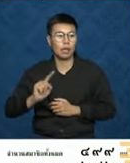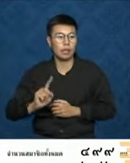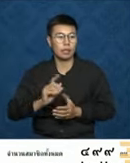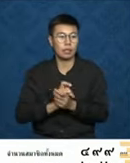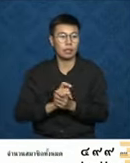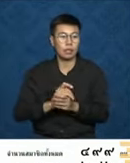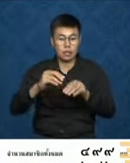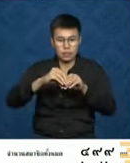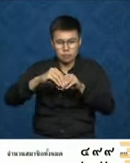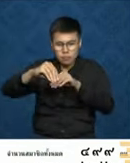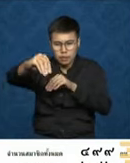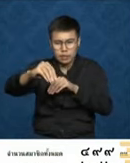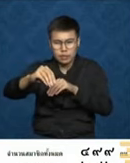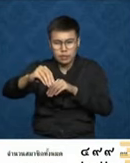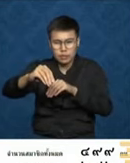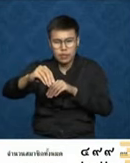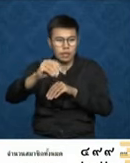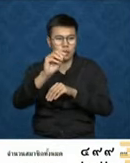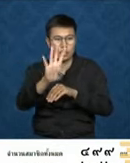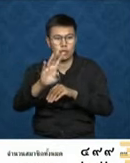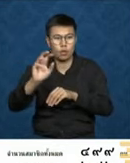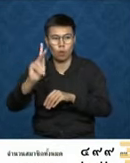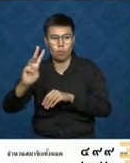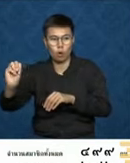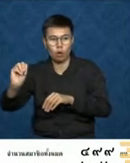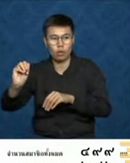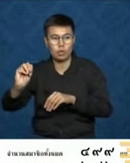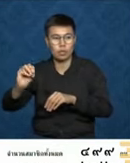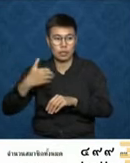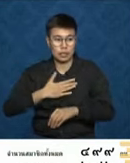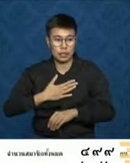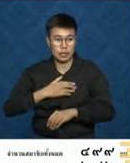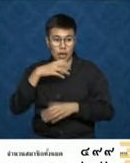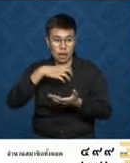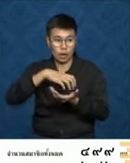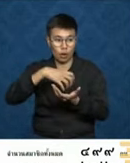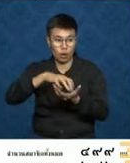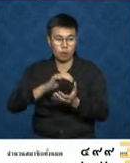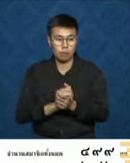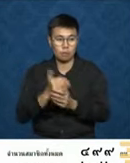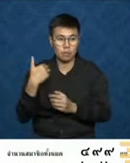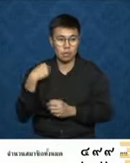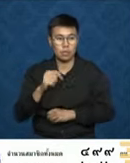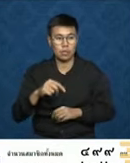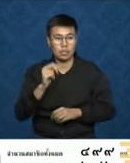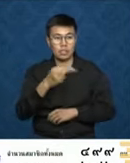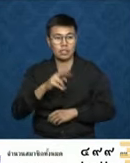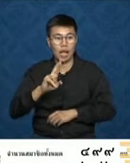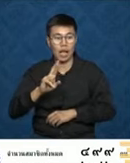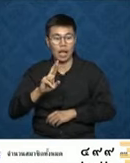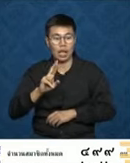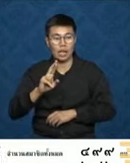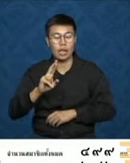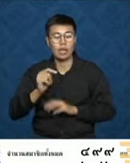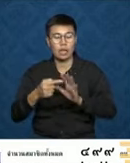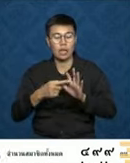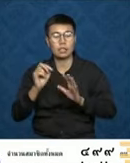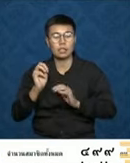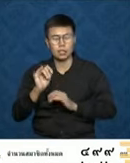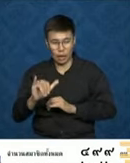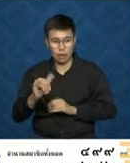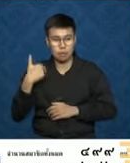ทาง 4กมเนี่ยซึ่งระยะทาง 4กมที่ฉันบอกถึงเนะคะมีทั้งท่าทรายมีทั้งโรงงานขนาดใหญ่ที่มีรถ